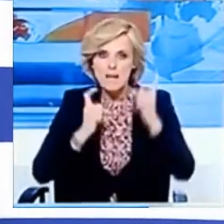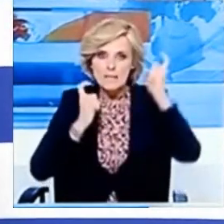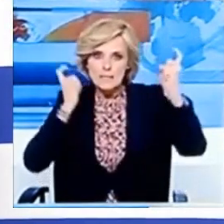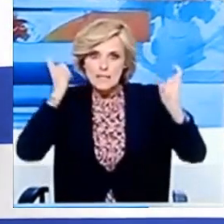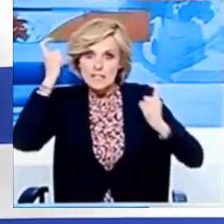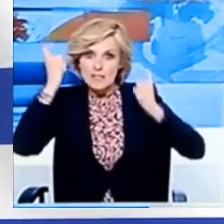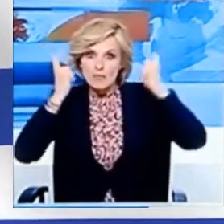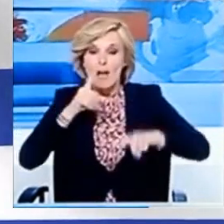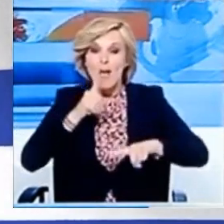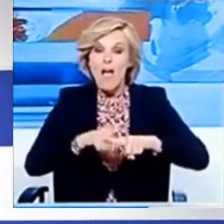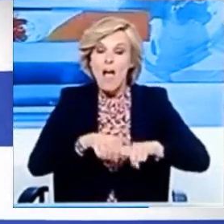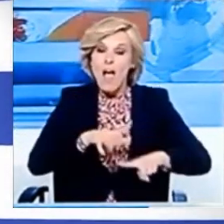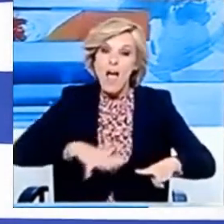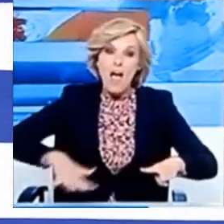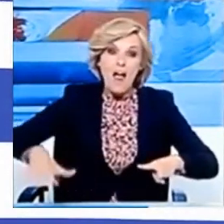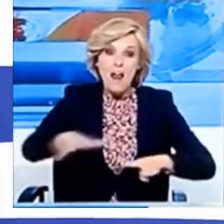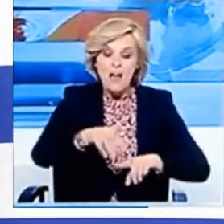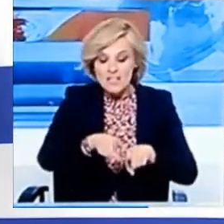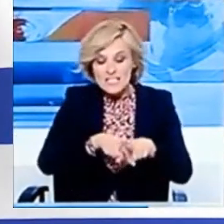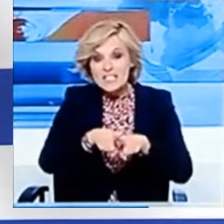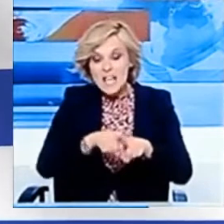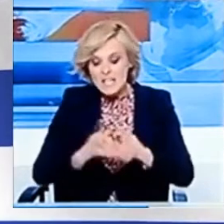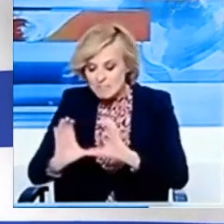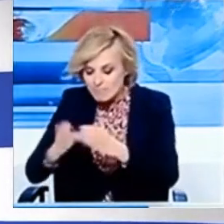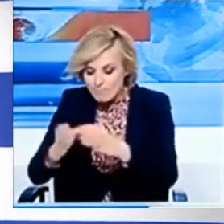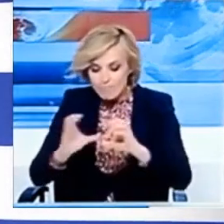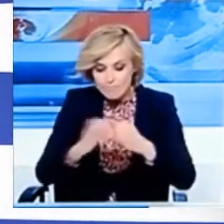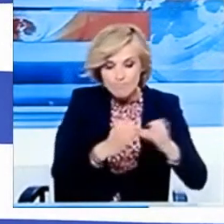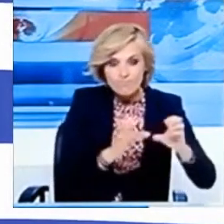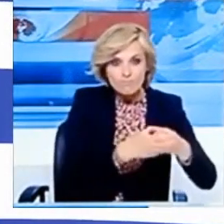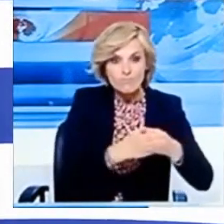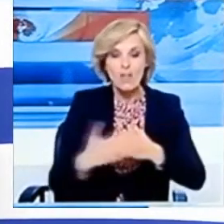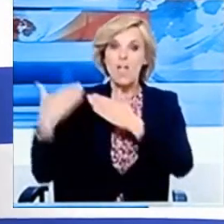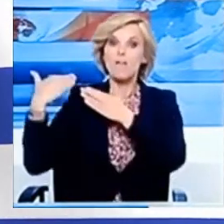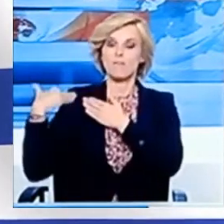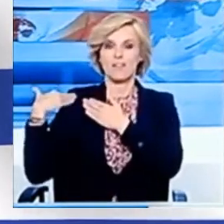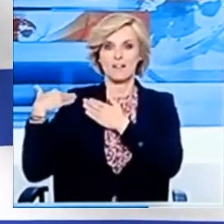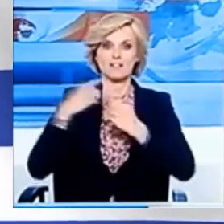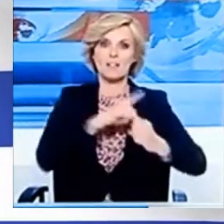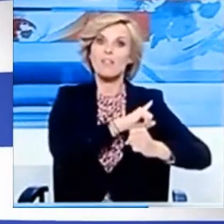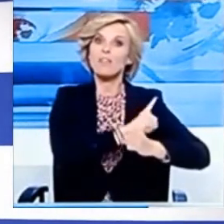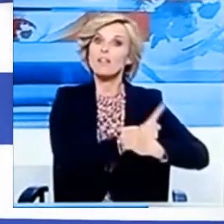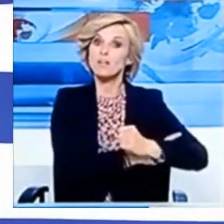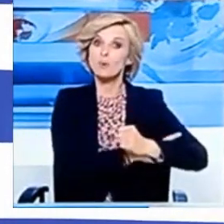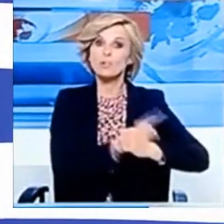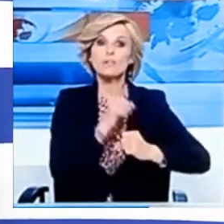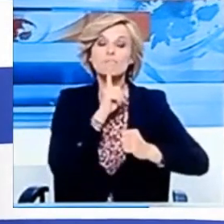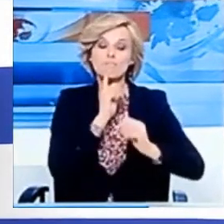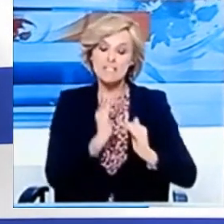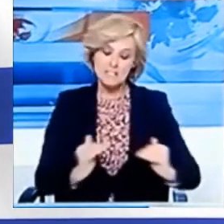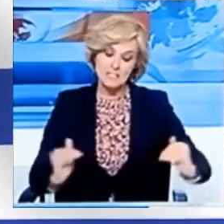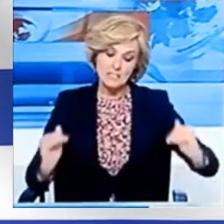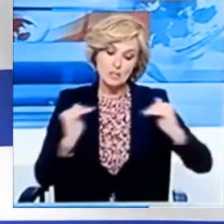την πατρίδα, τη σχέση μας με το συλλογικό, τις ευθύνες και τις δυνατότητές μας ως ισότιμα μέλη